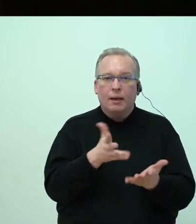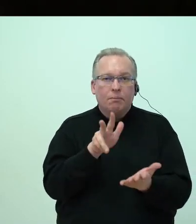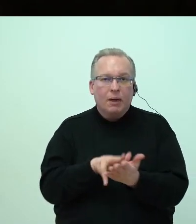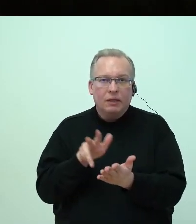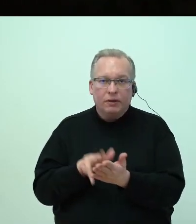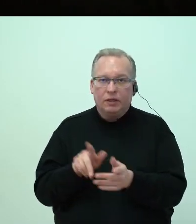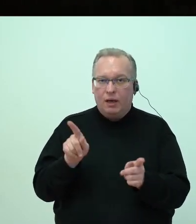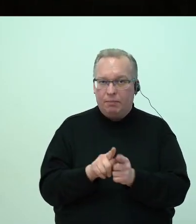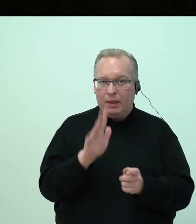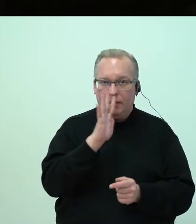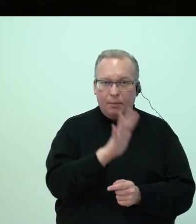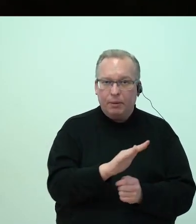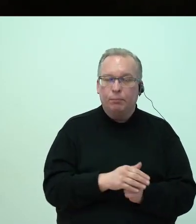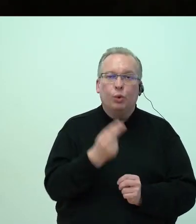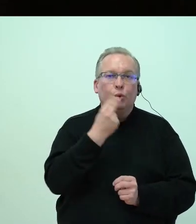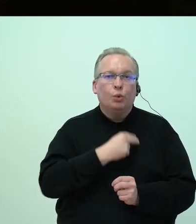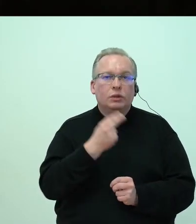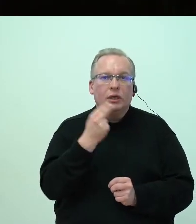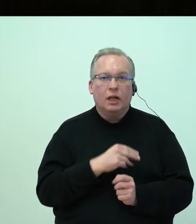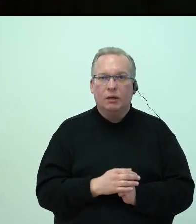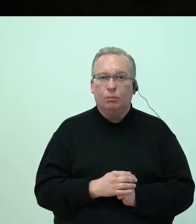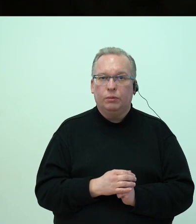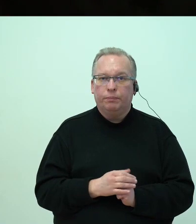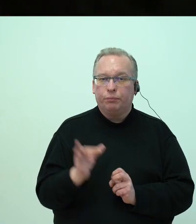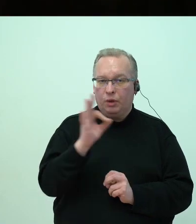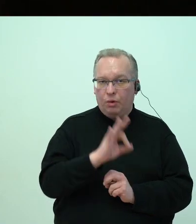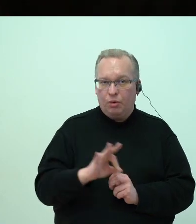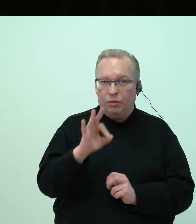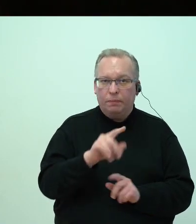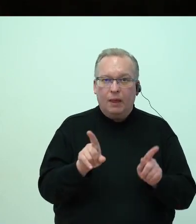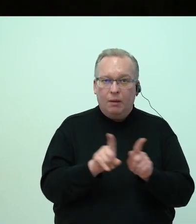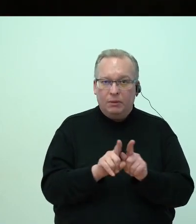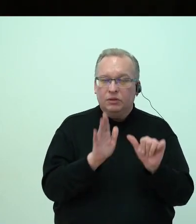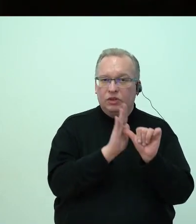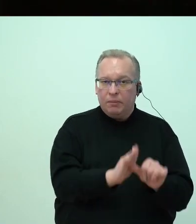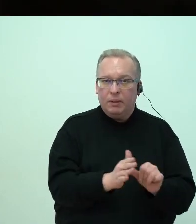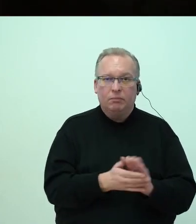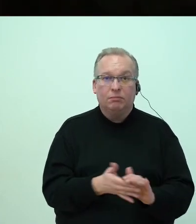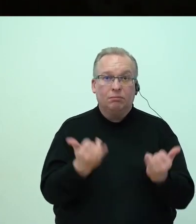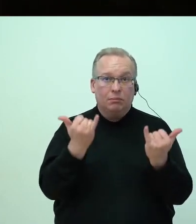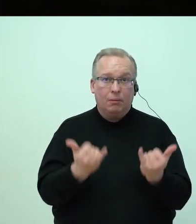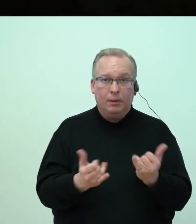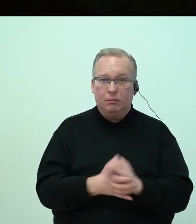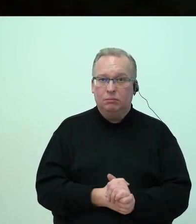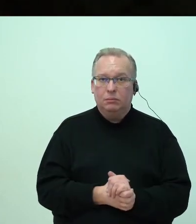dėl neapykantos nusikaltimų ar dėl antisemitizmo. Bet dabar